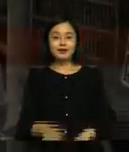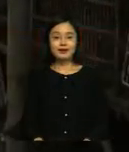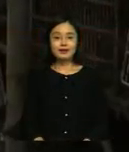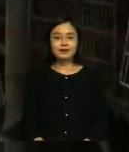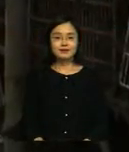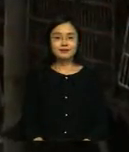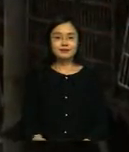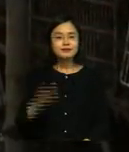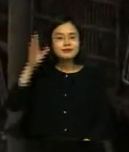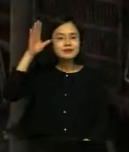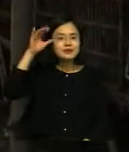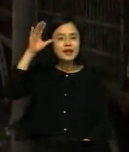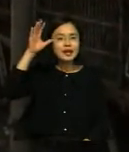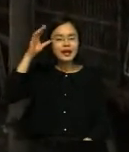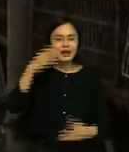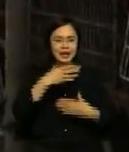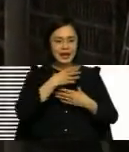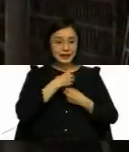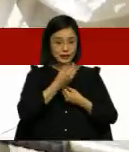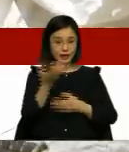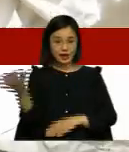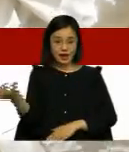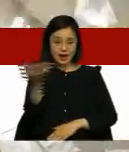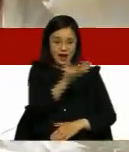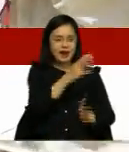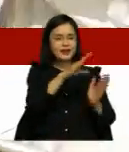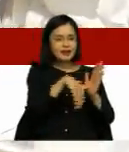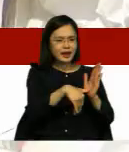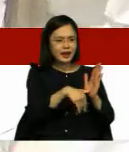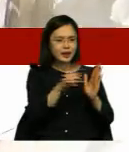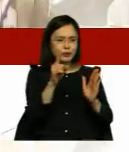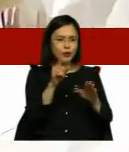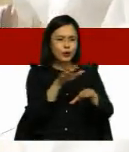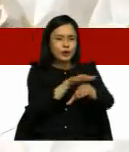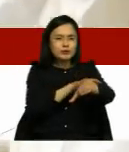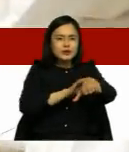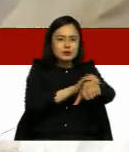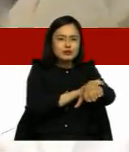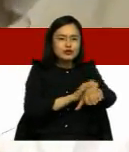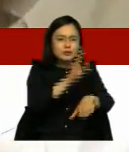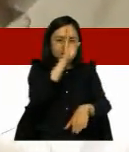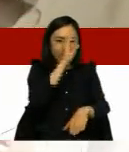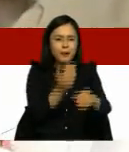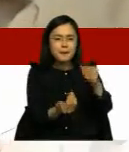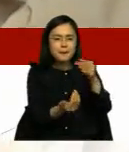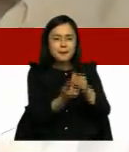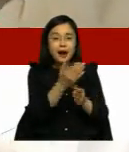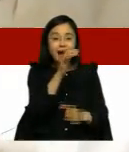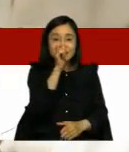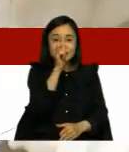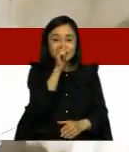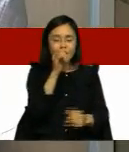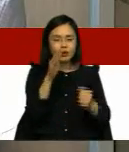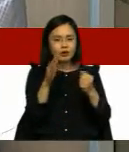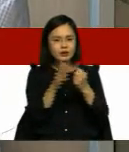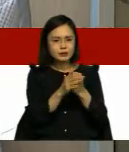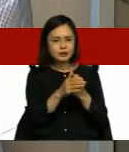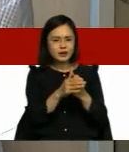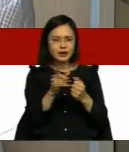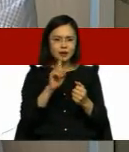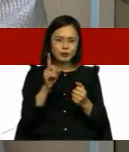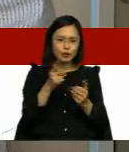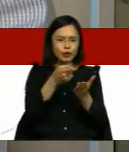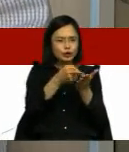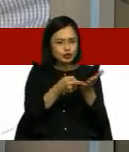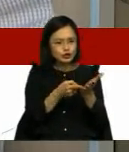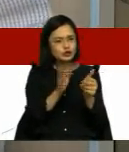각종 피부병, 그리고 이제 뭐 심상사상충에 감염이 우려돼서 마취제도 사용하지 못하고 직접 일일이 손으로 다 끌어내서 이제 구조를 하게